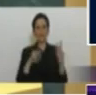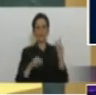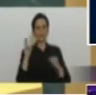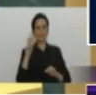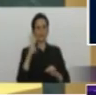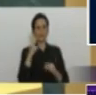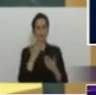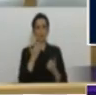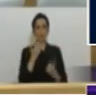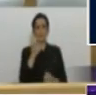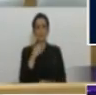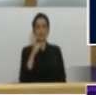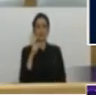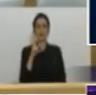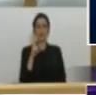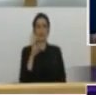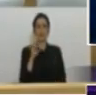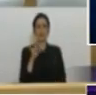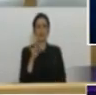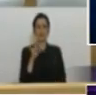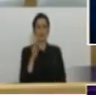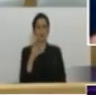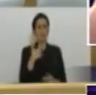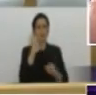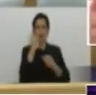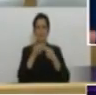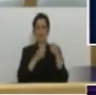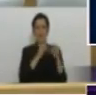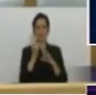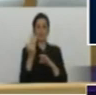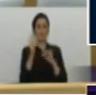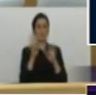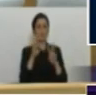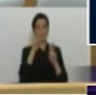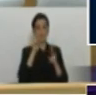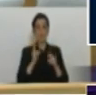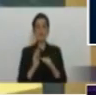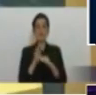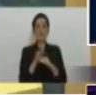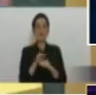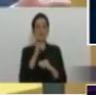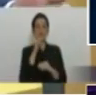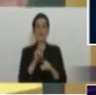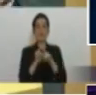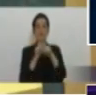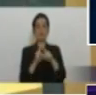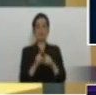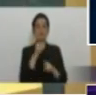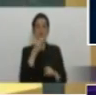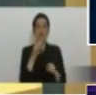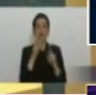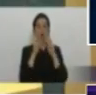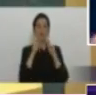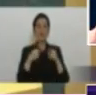ისეთივე არასერიოზული განცხადებებია, რაც ახლა იმაში რა ქვია სამწუხაროდ თქვენს ეთერში მოვისმინეთ გუშინო თურმე გახარია აწყობდა